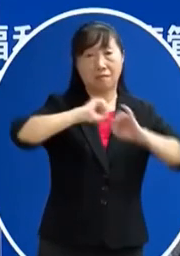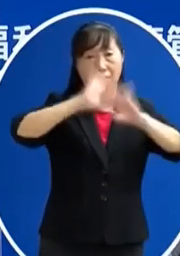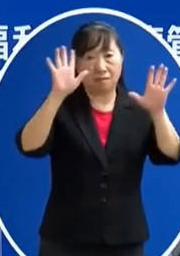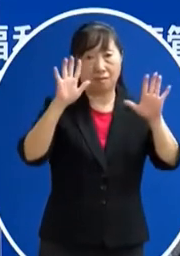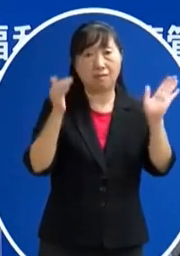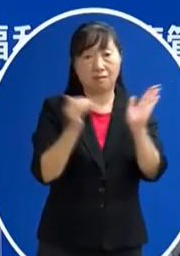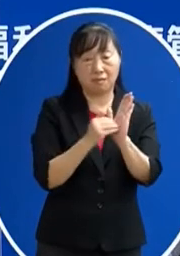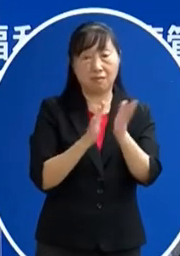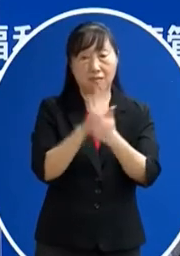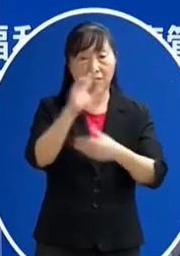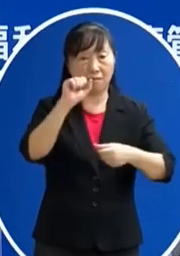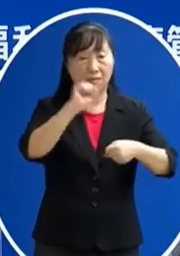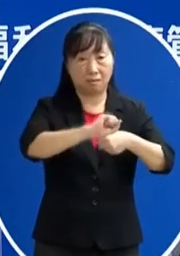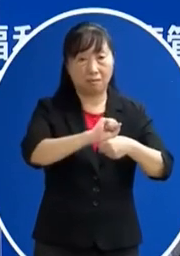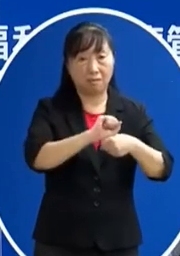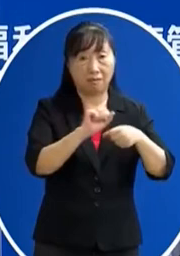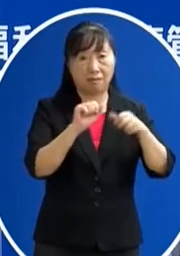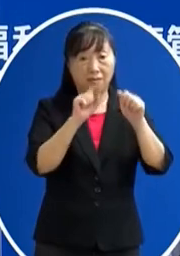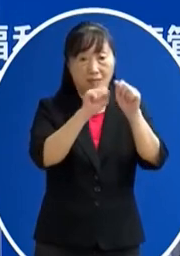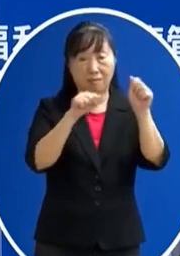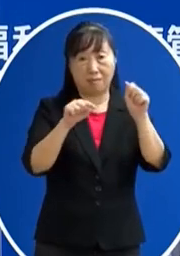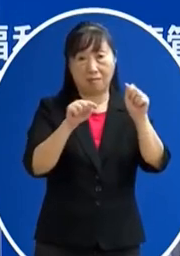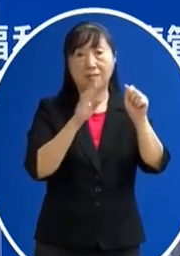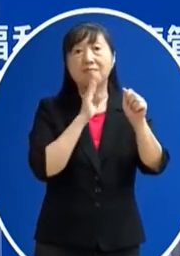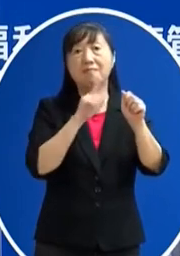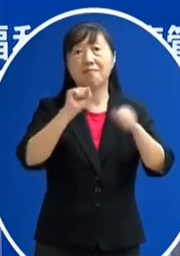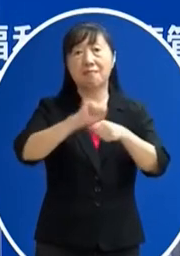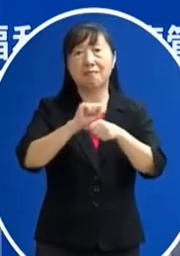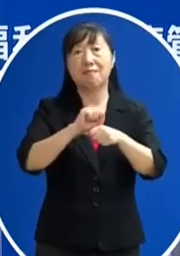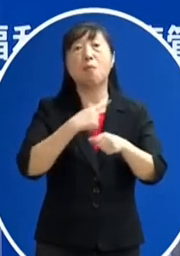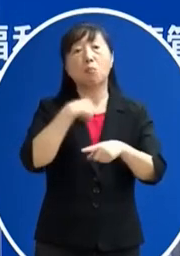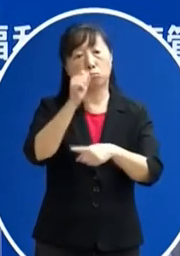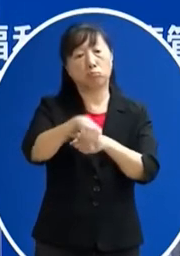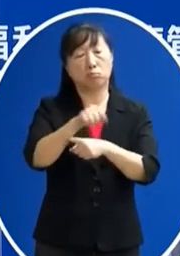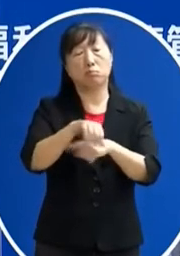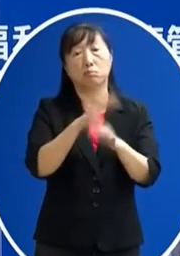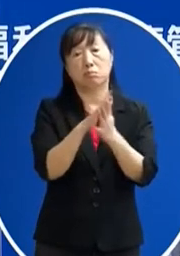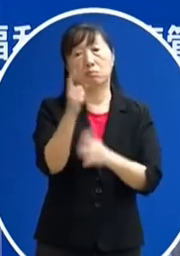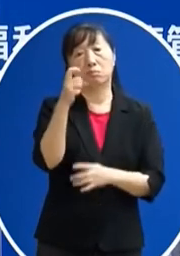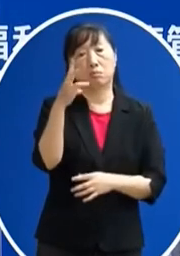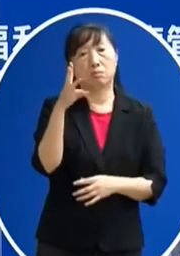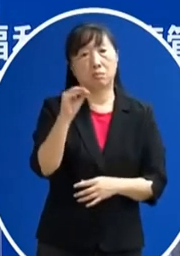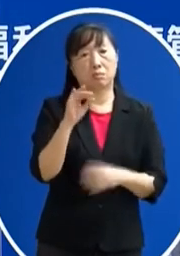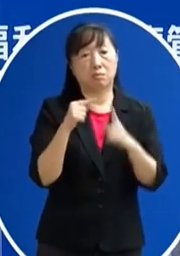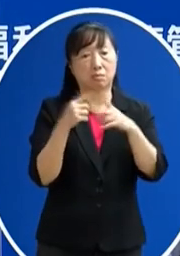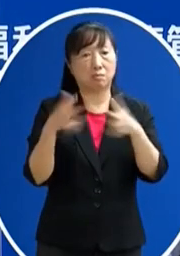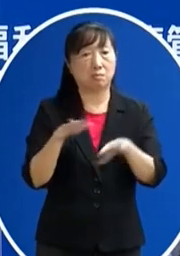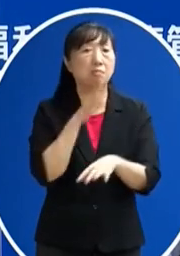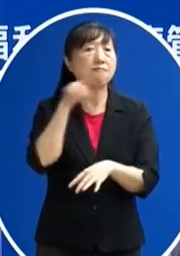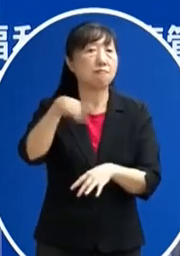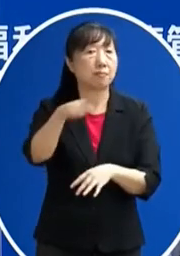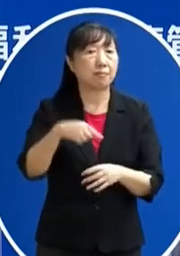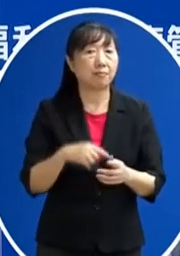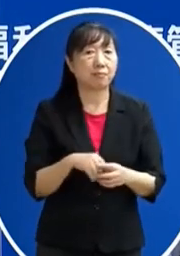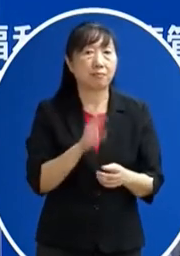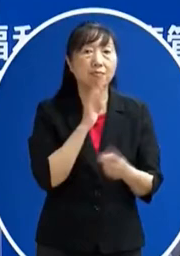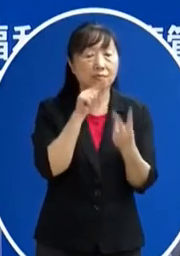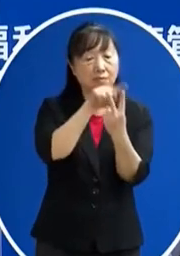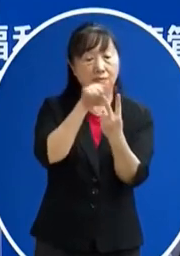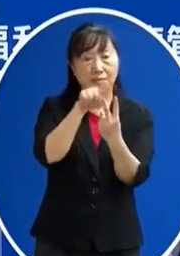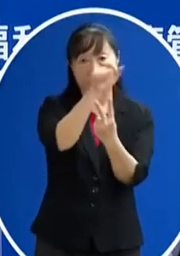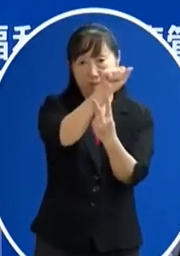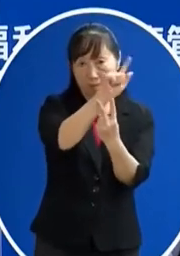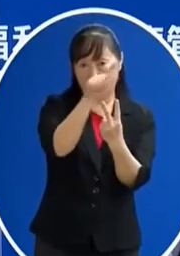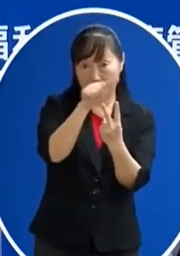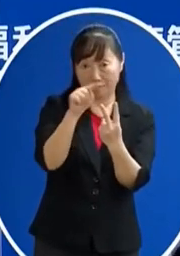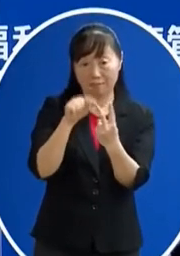个增加 AZ 的意愿的，或者说转换他的意愿的，好，有13万，但是整体两个都可以的，